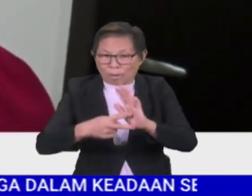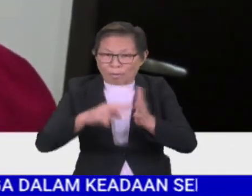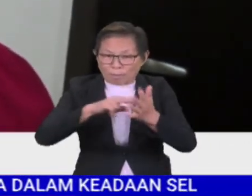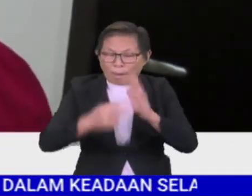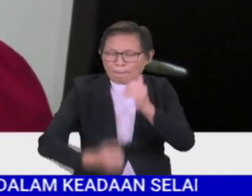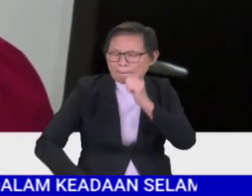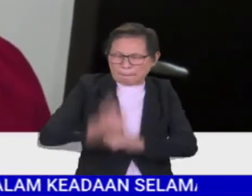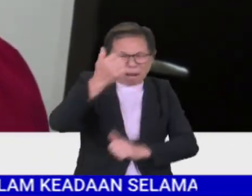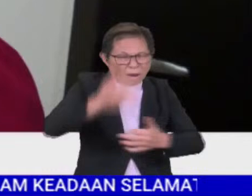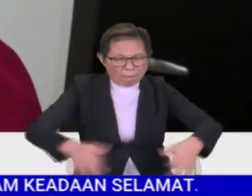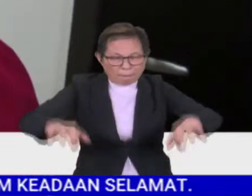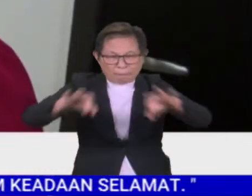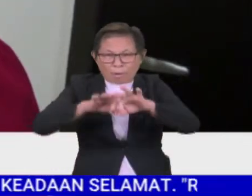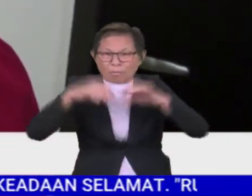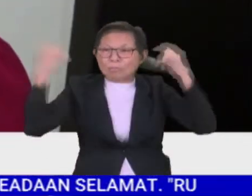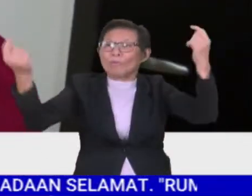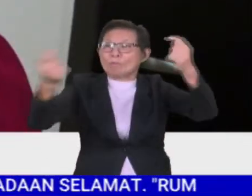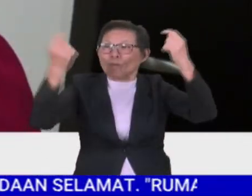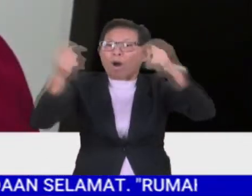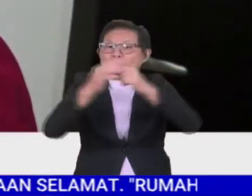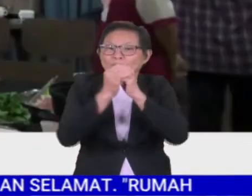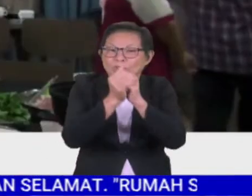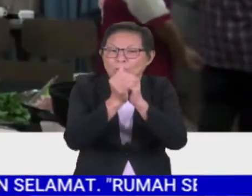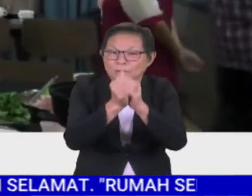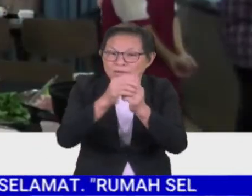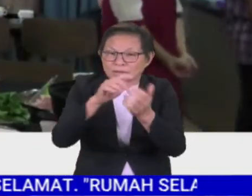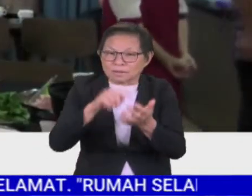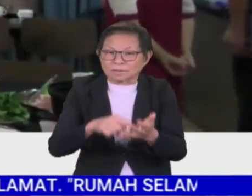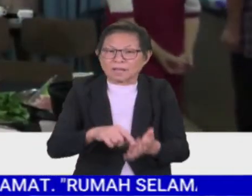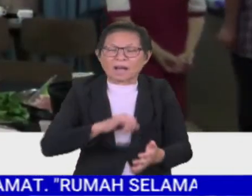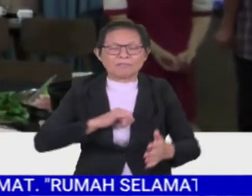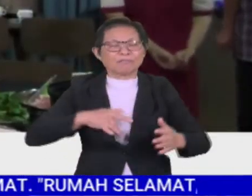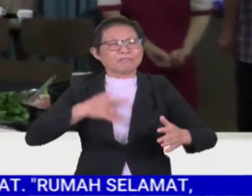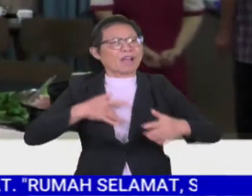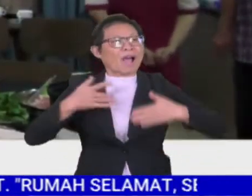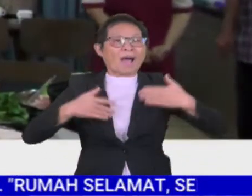paling pentinglah sumber Tahun Baru Cina